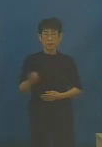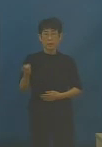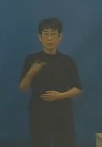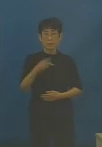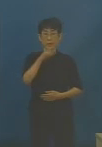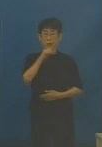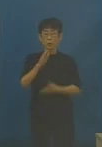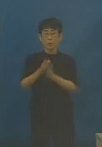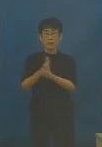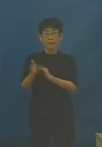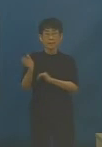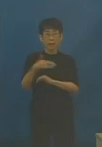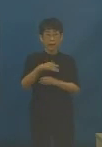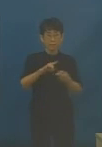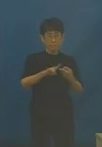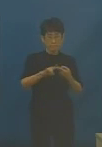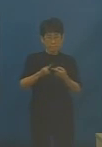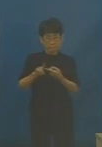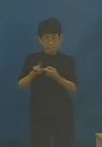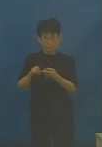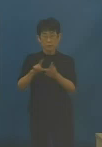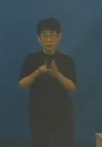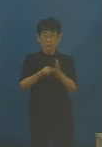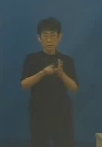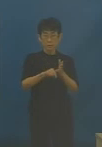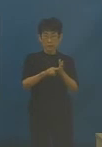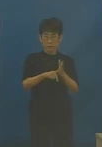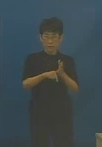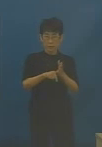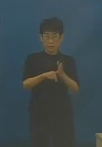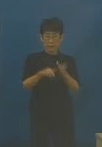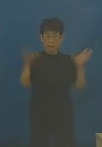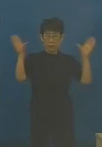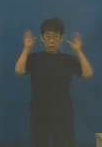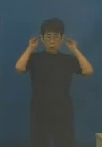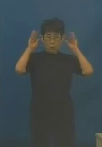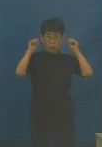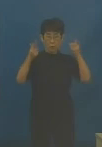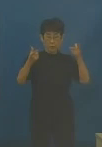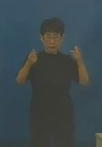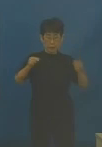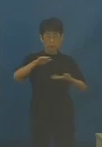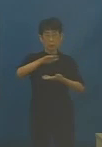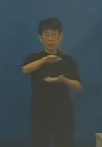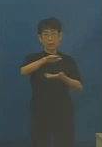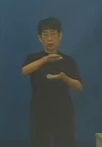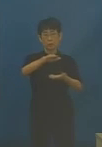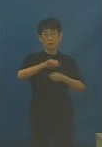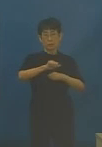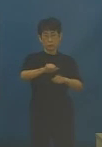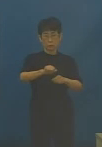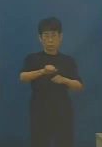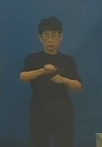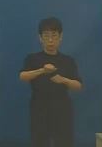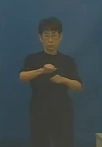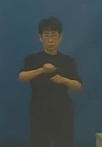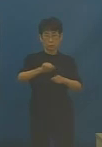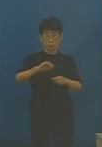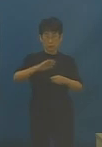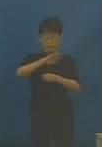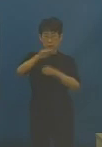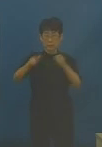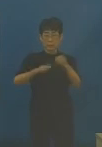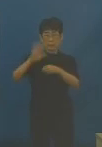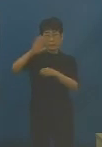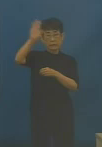も適時適切な情報をご提供申し上げたいと思いますし気象台の情報等にも十分注